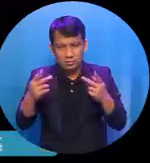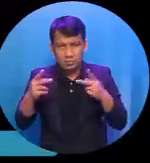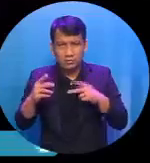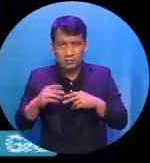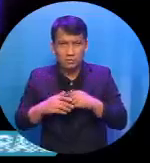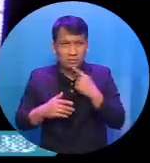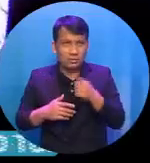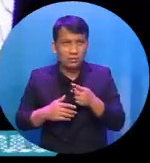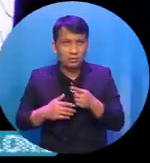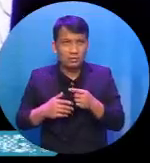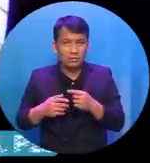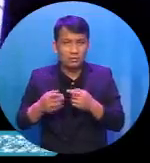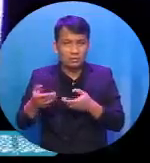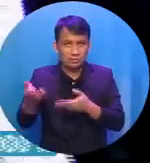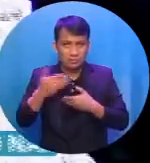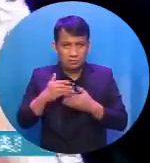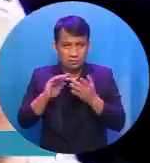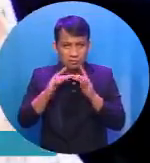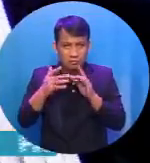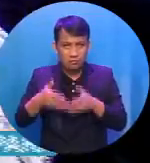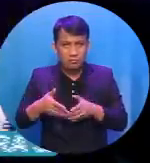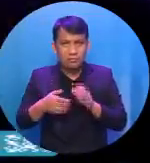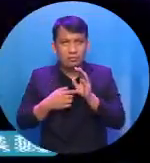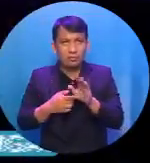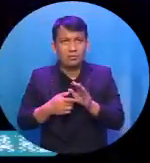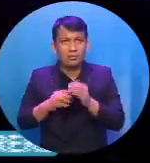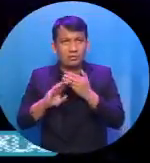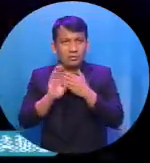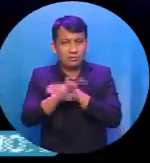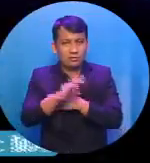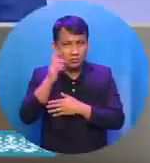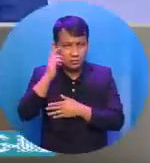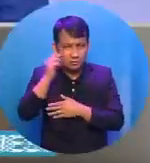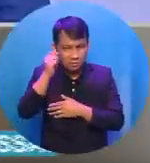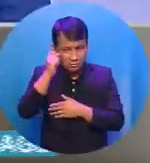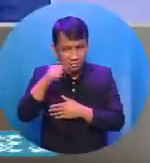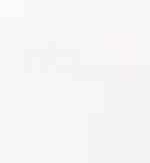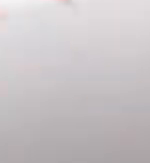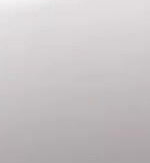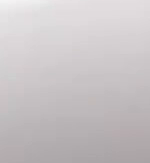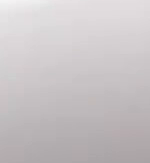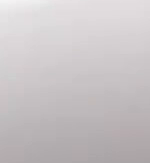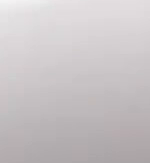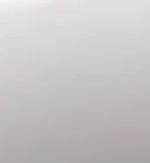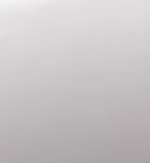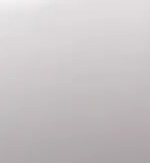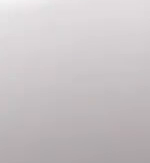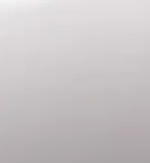Yan ay ayon sa ating mga keyboard warrior. Balik sa inyo dyan sa studio, Idol Rafi.